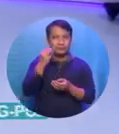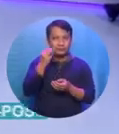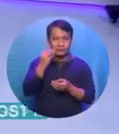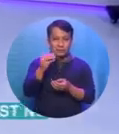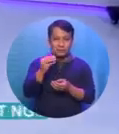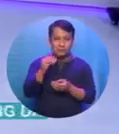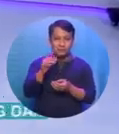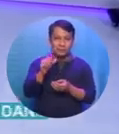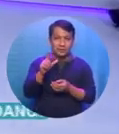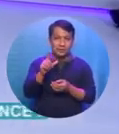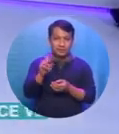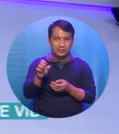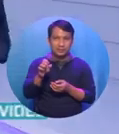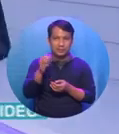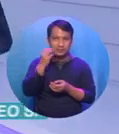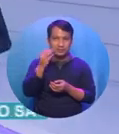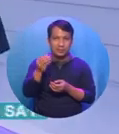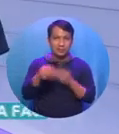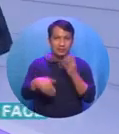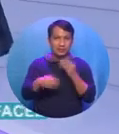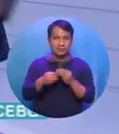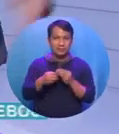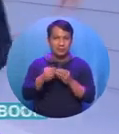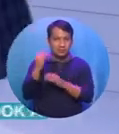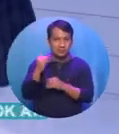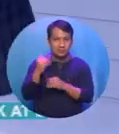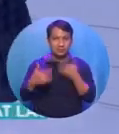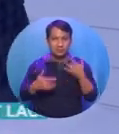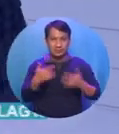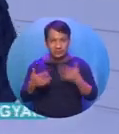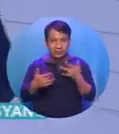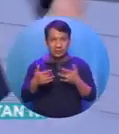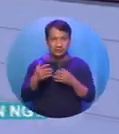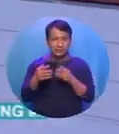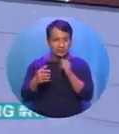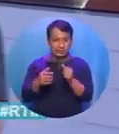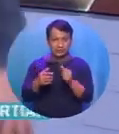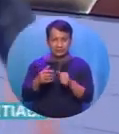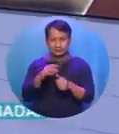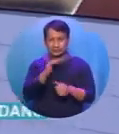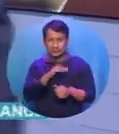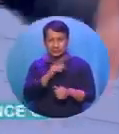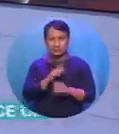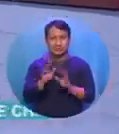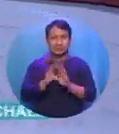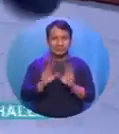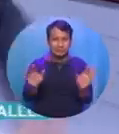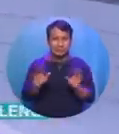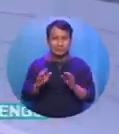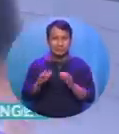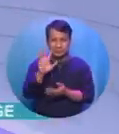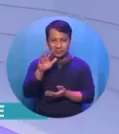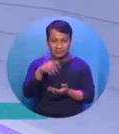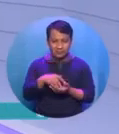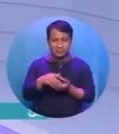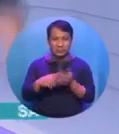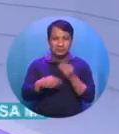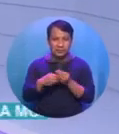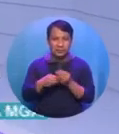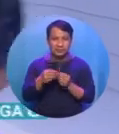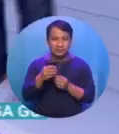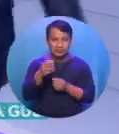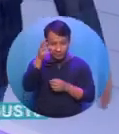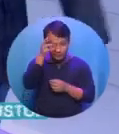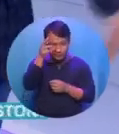Maylene. Hopefully si Maylene masigla. Gusto ko masigla tayo, huwag yung papatay-patay. Sus Mario Joseph, 5,000 na nga plus manok,